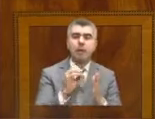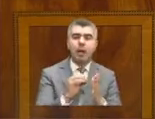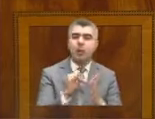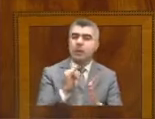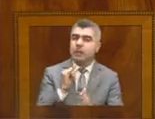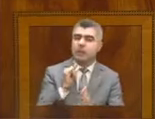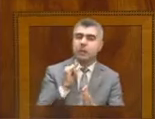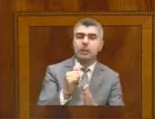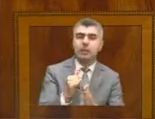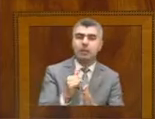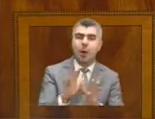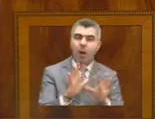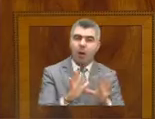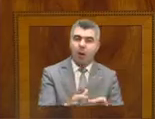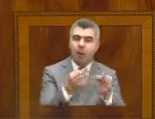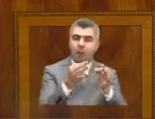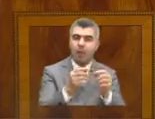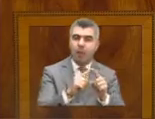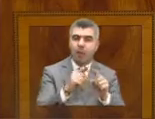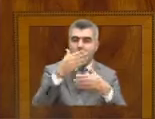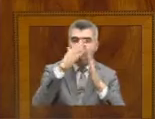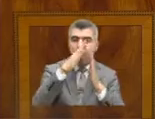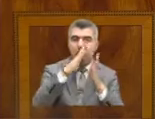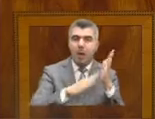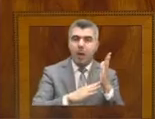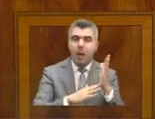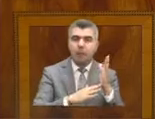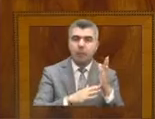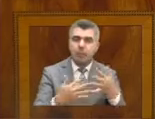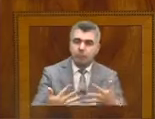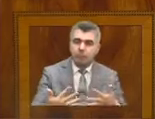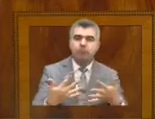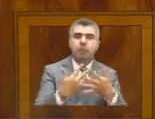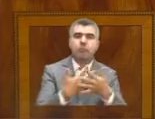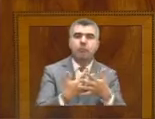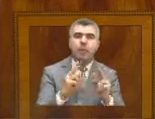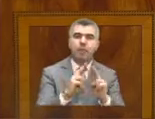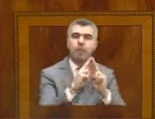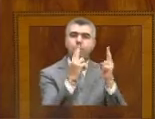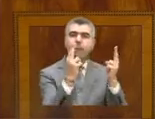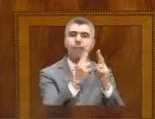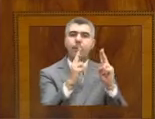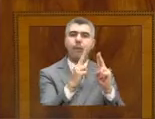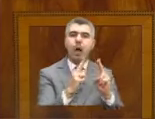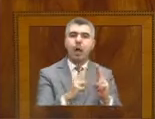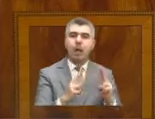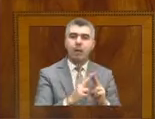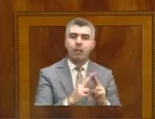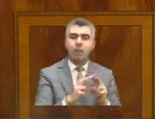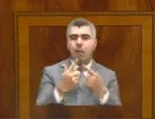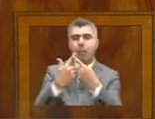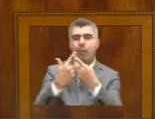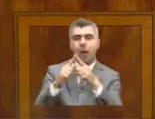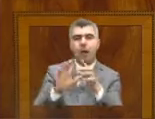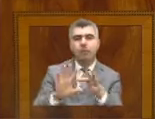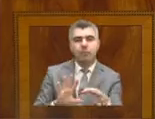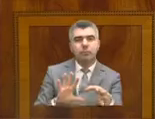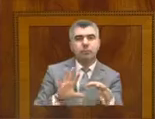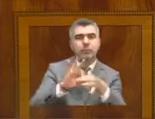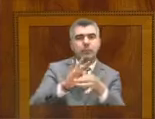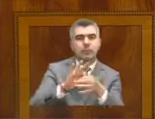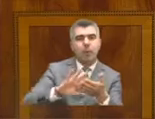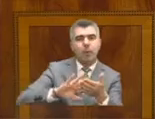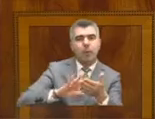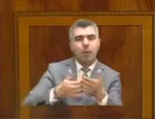ومستدام أتاح للمغرب الانضمام إلى سلاسل القيمة العالمية وتنويع شراكاته ونسيجه